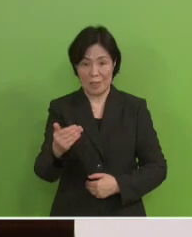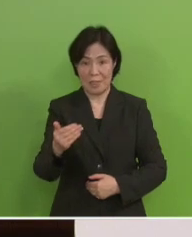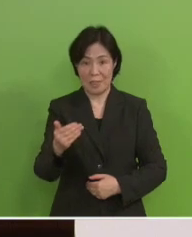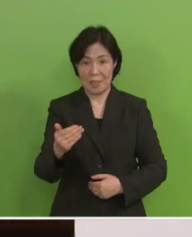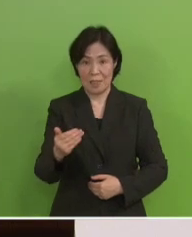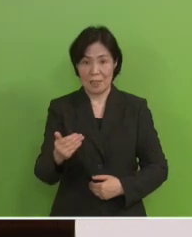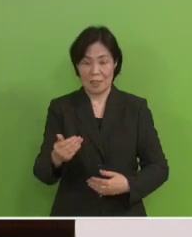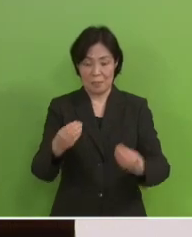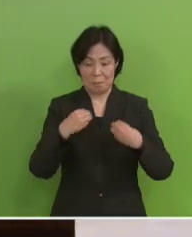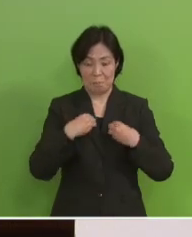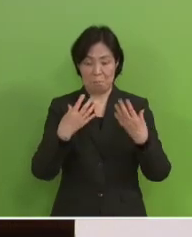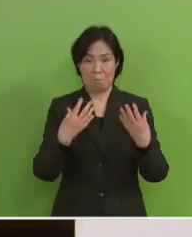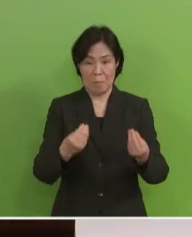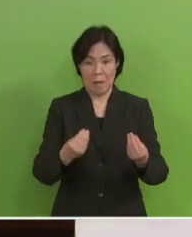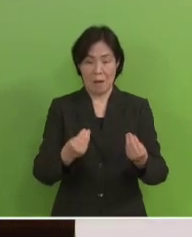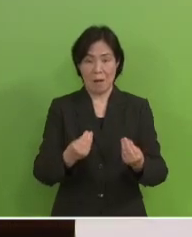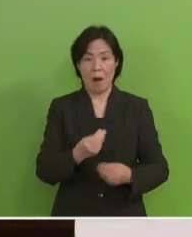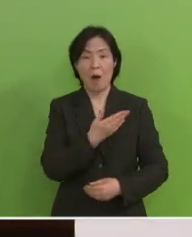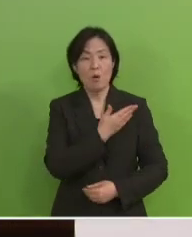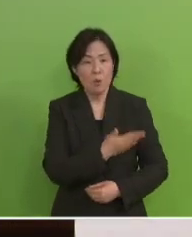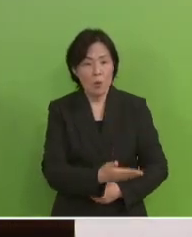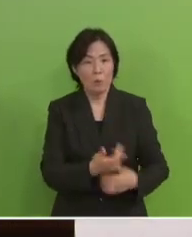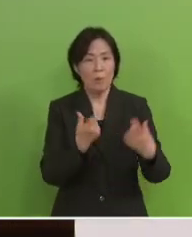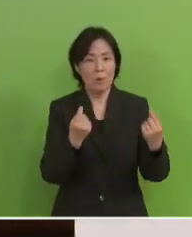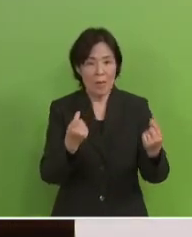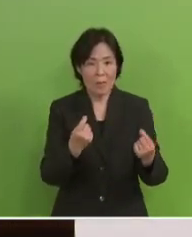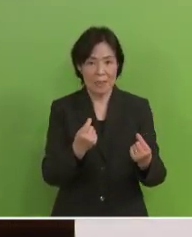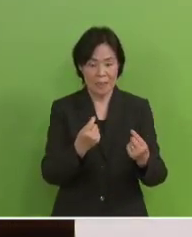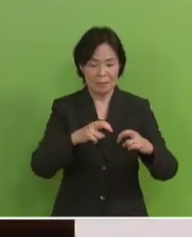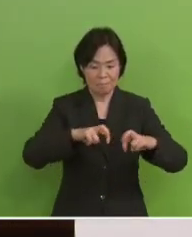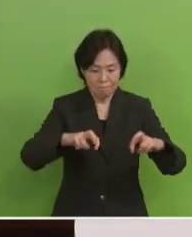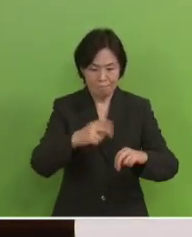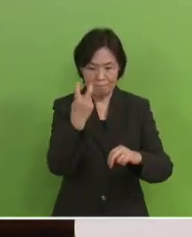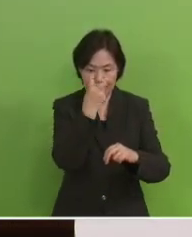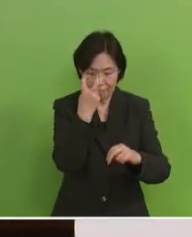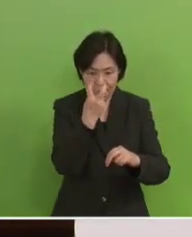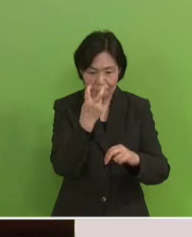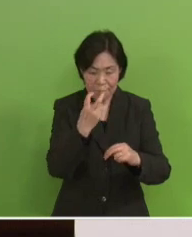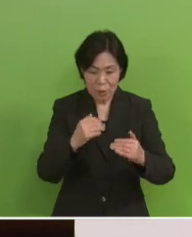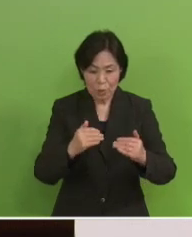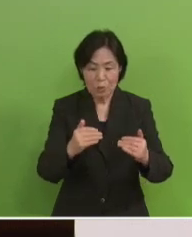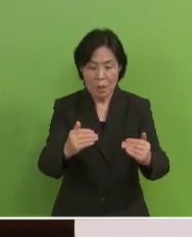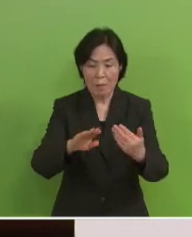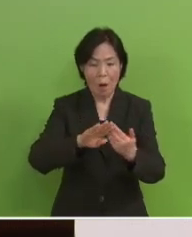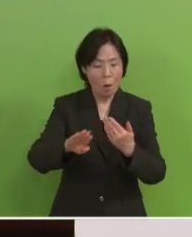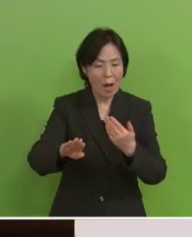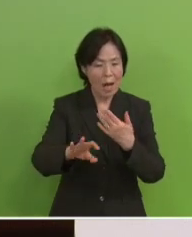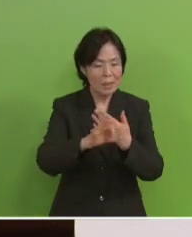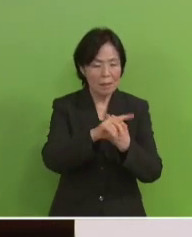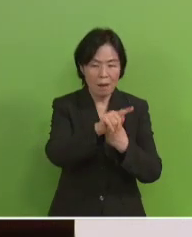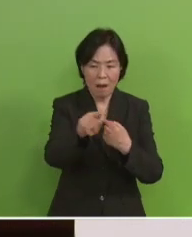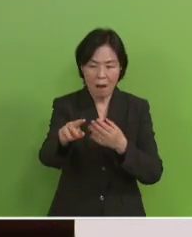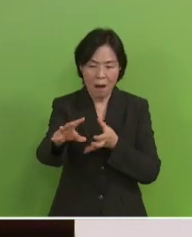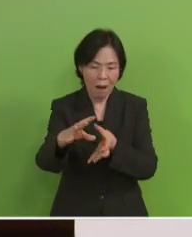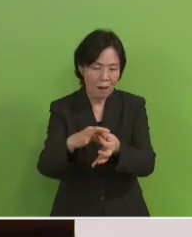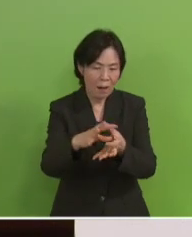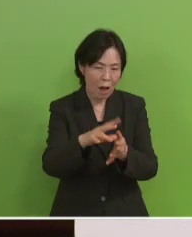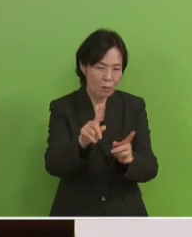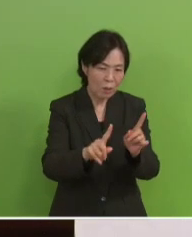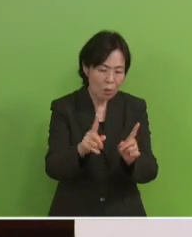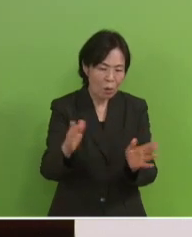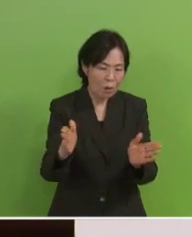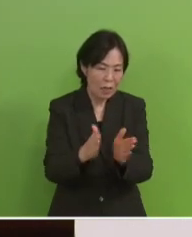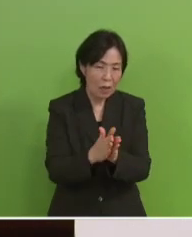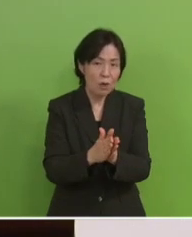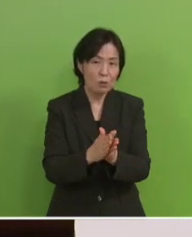陽性が確認されましたがこれも同様に調査が進めば他の事例と関連が見えてきて統合する